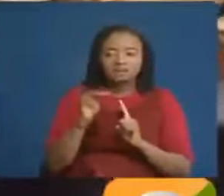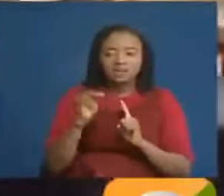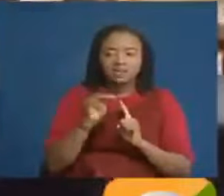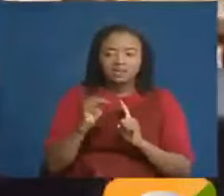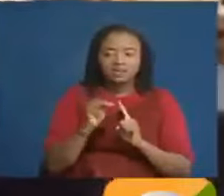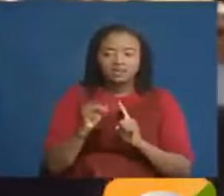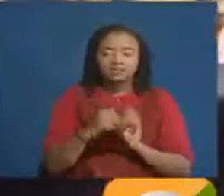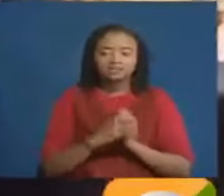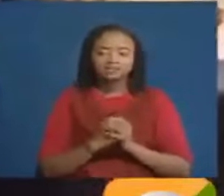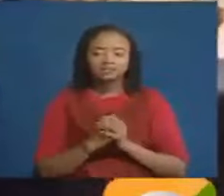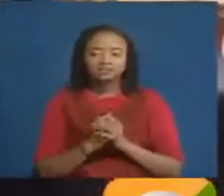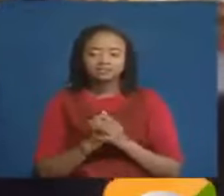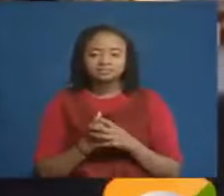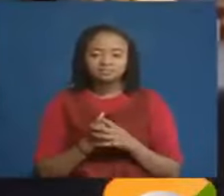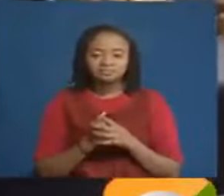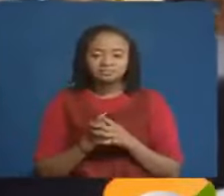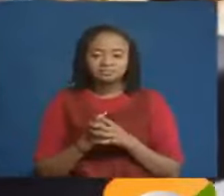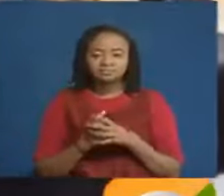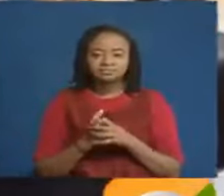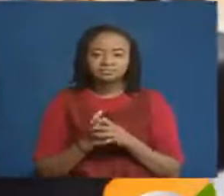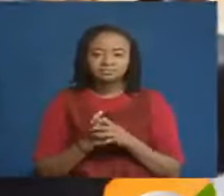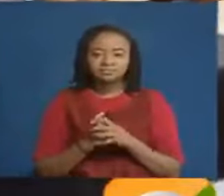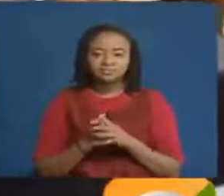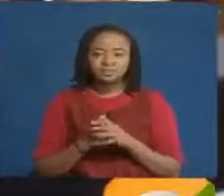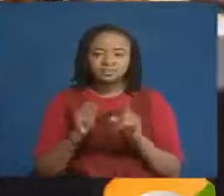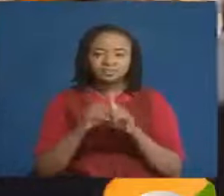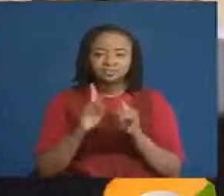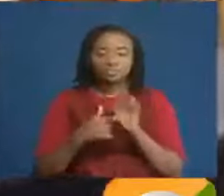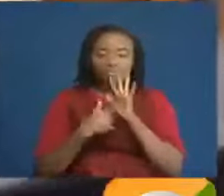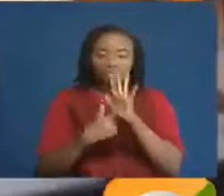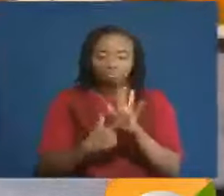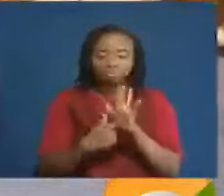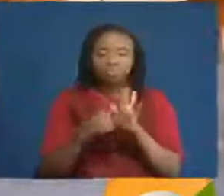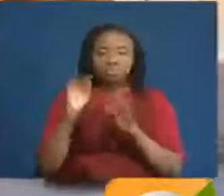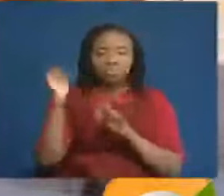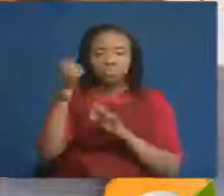mchakato wa Kenya House uliotumika kuonyesha tamaduni za Kenya